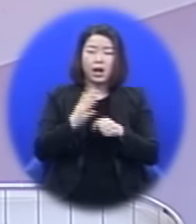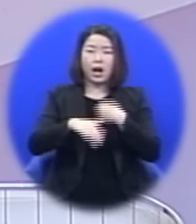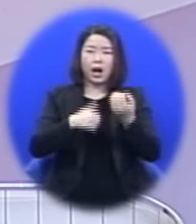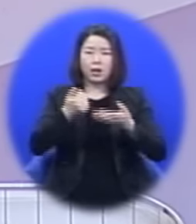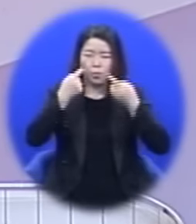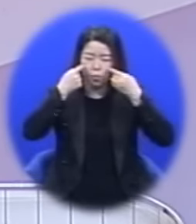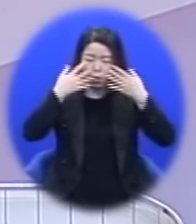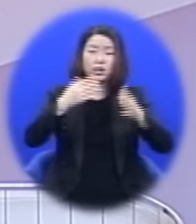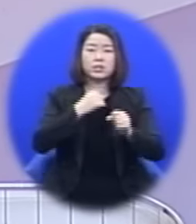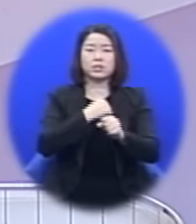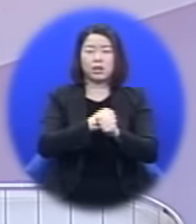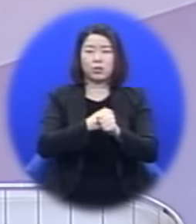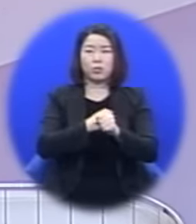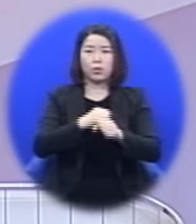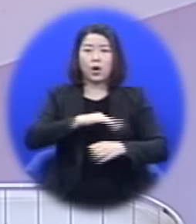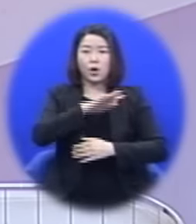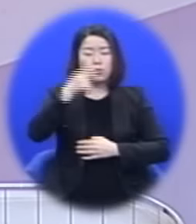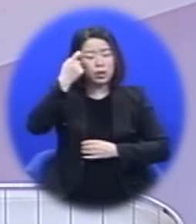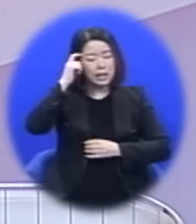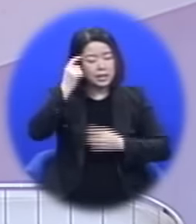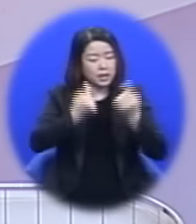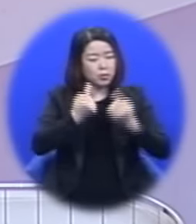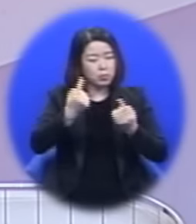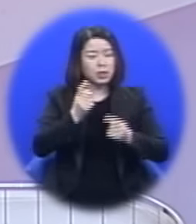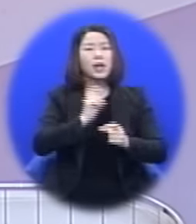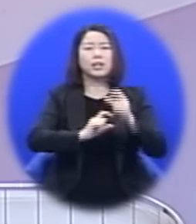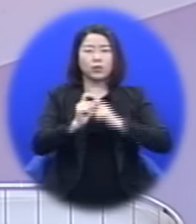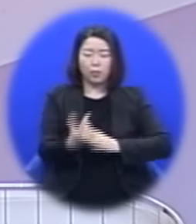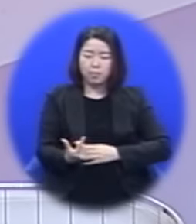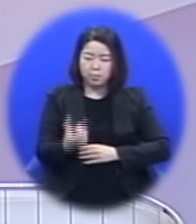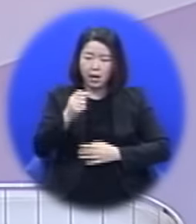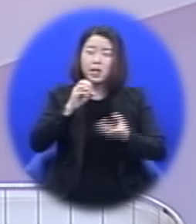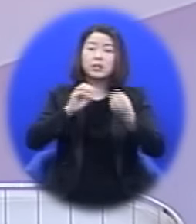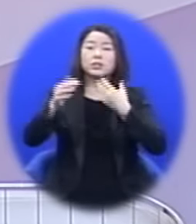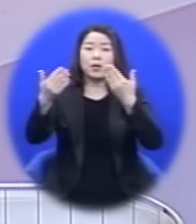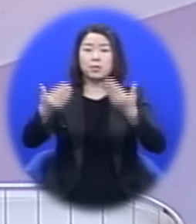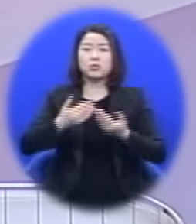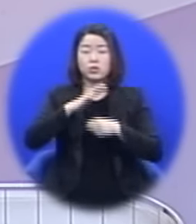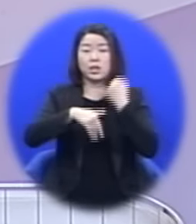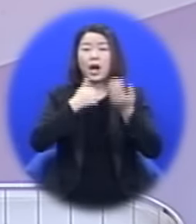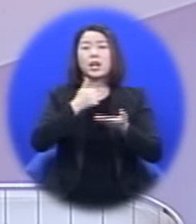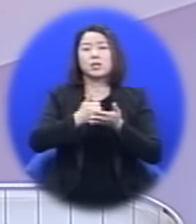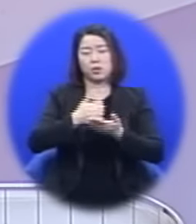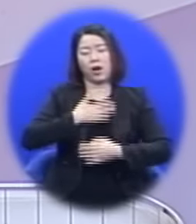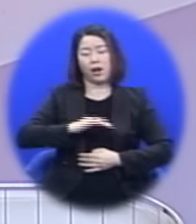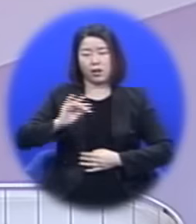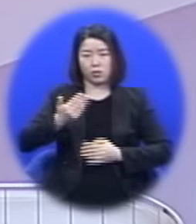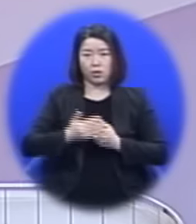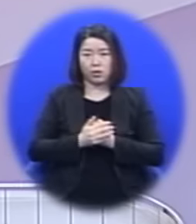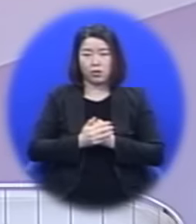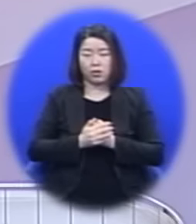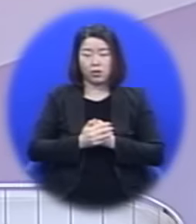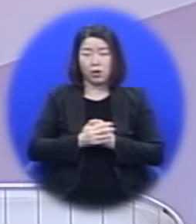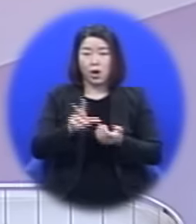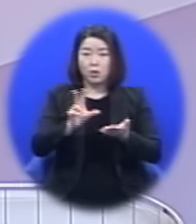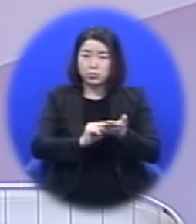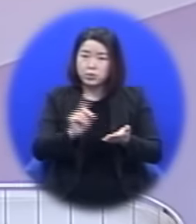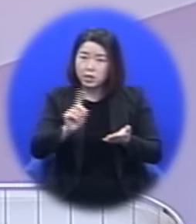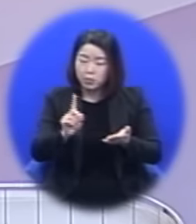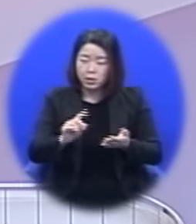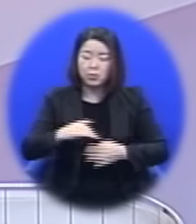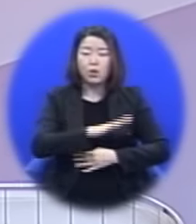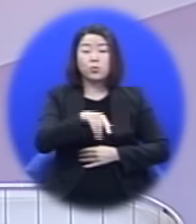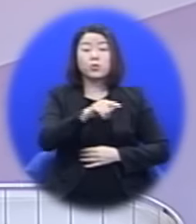생각한 것보다 훨씬 더 빨리 응답하시는 하나님이십니다. 문제는 우리가 이 기도를 놓치지 않느냐 하는